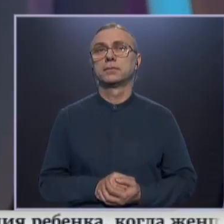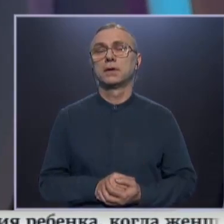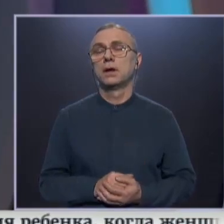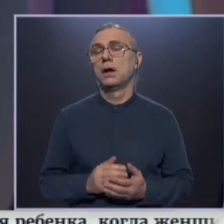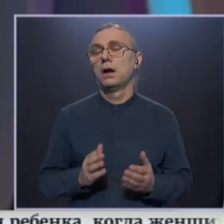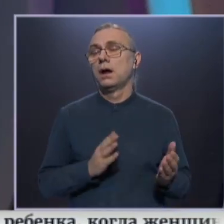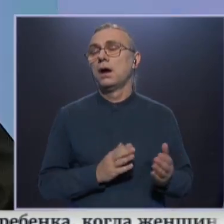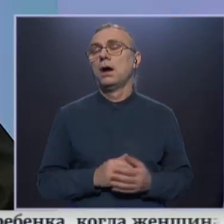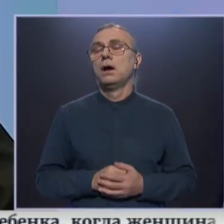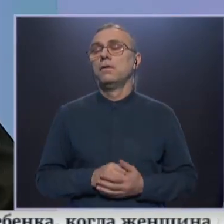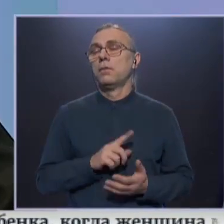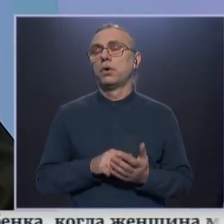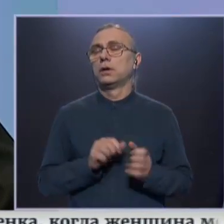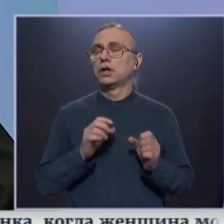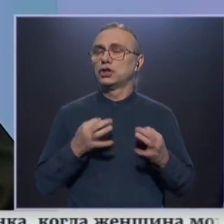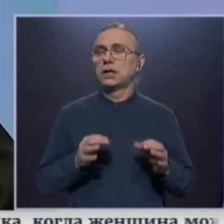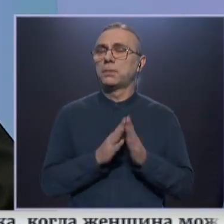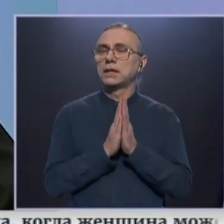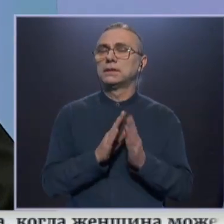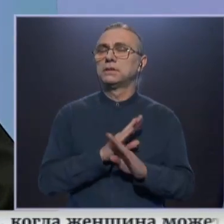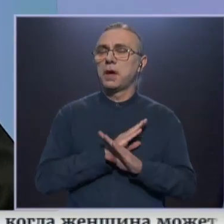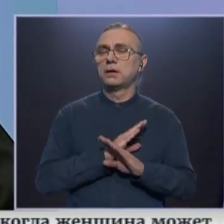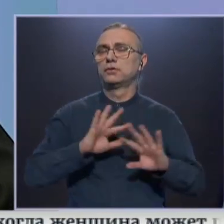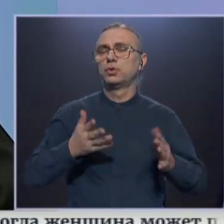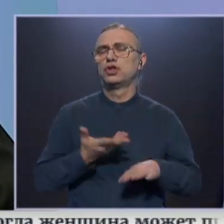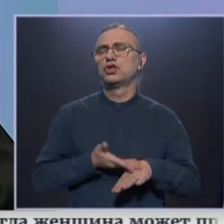болезни? Конечно, разрешается. При